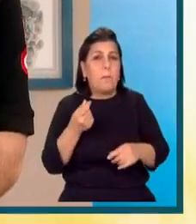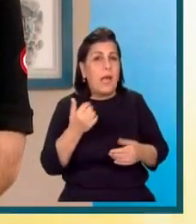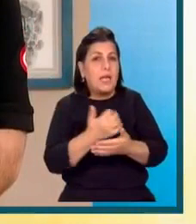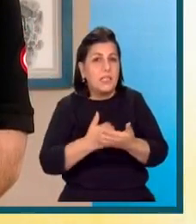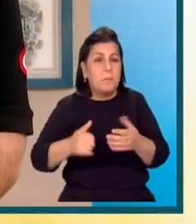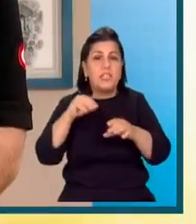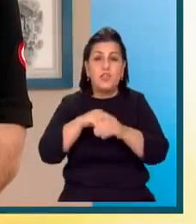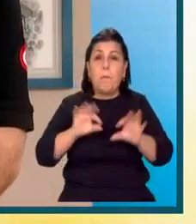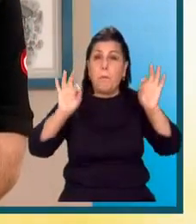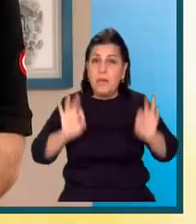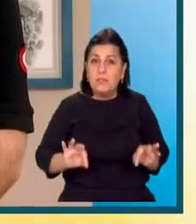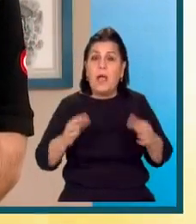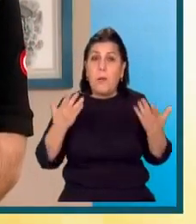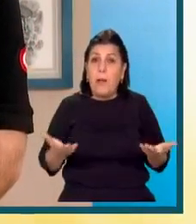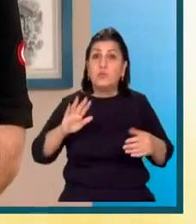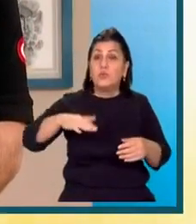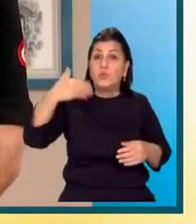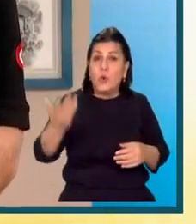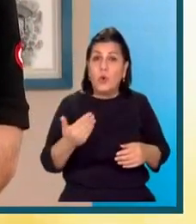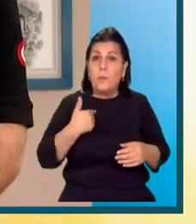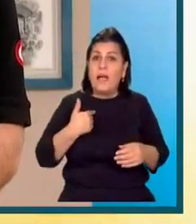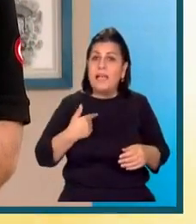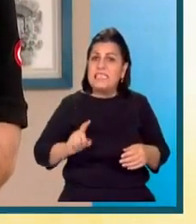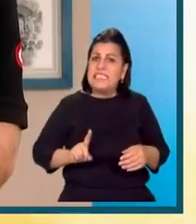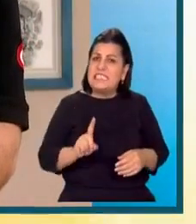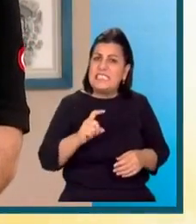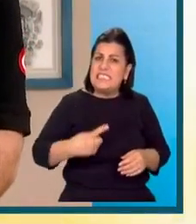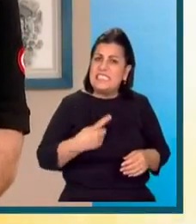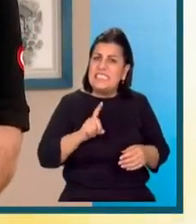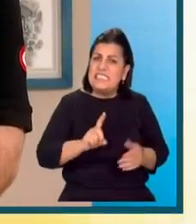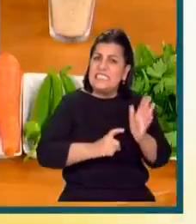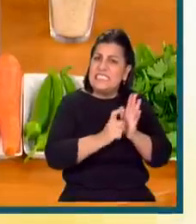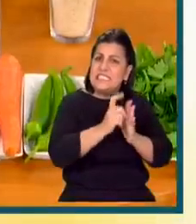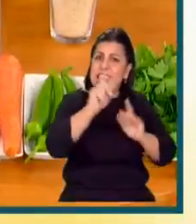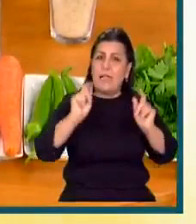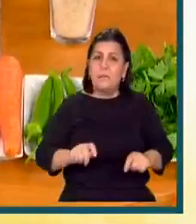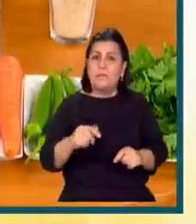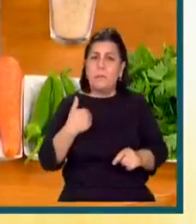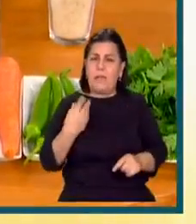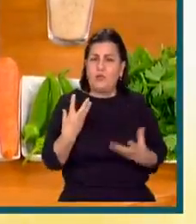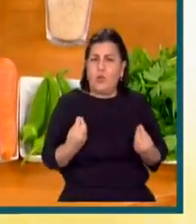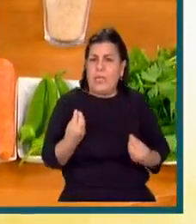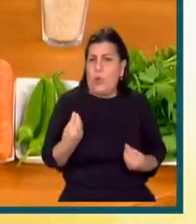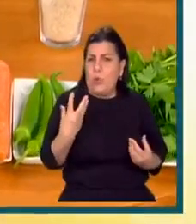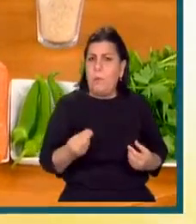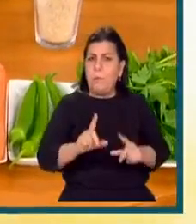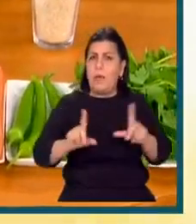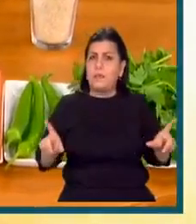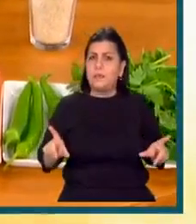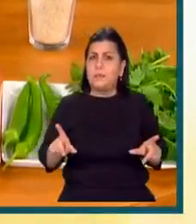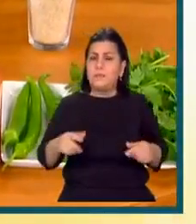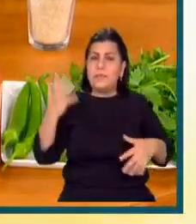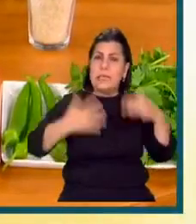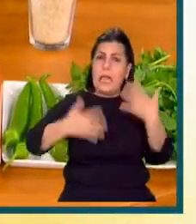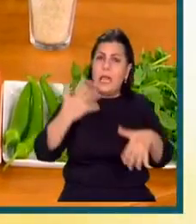para kazanmak için başladık Ama tabii sonra kris yaptım ben hırsa beraber dedim kendi Ben çok iyi olmalıyım hep böyle